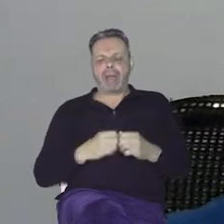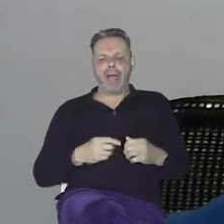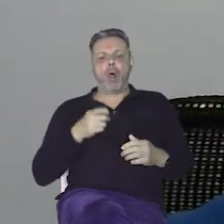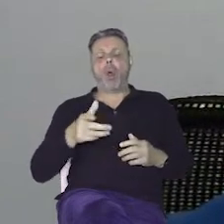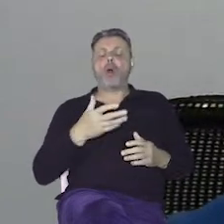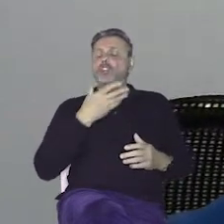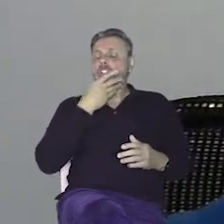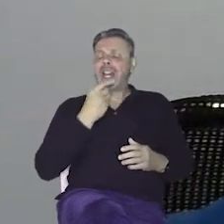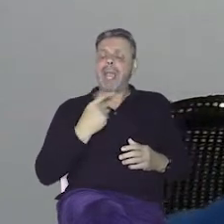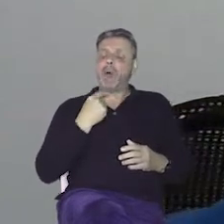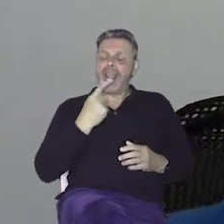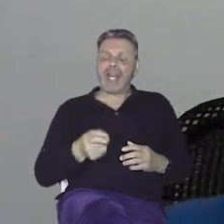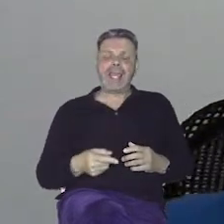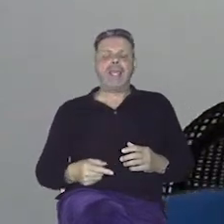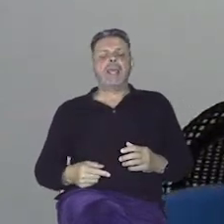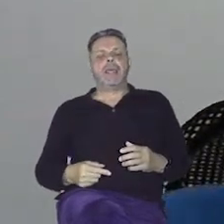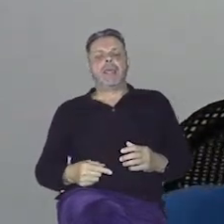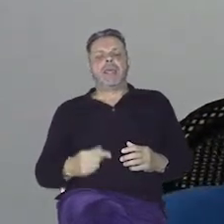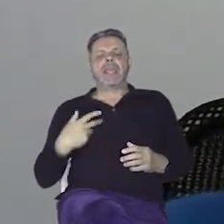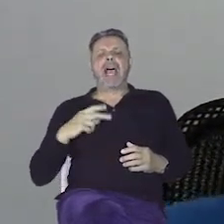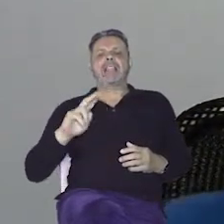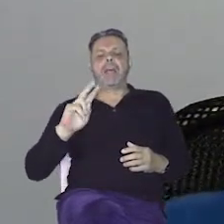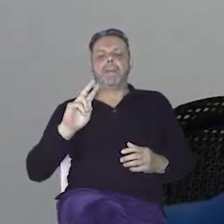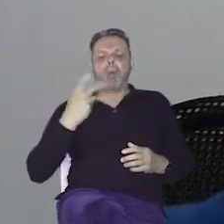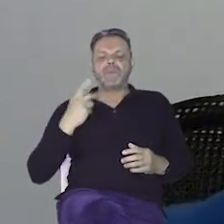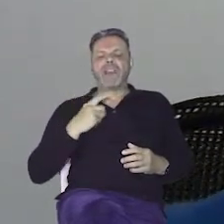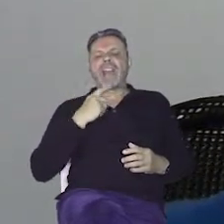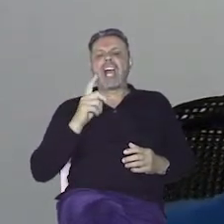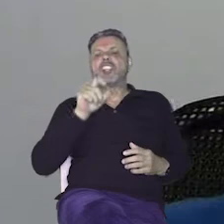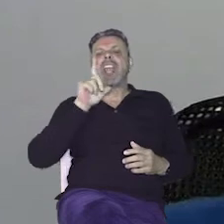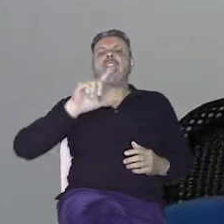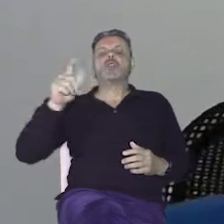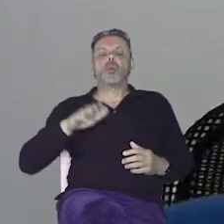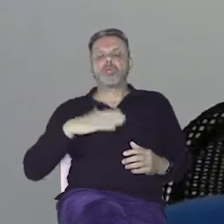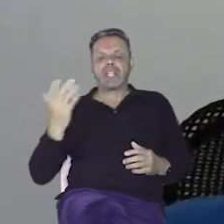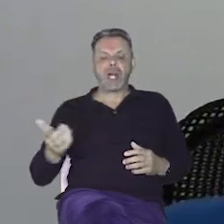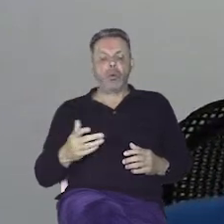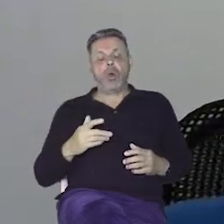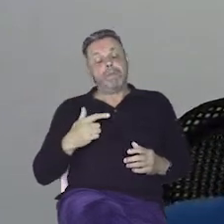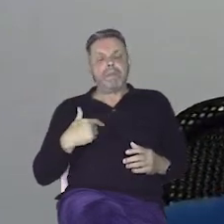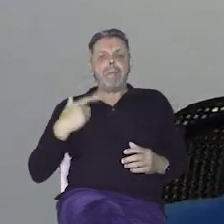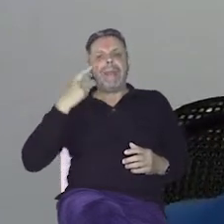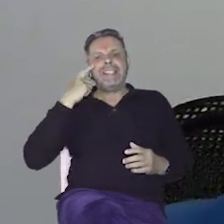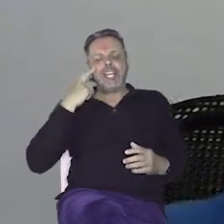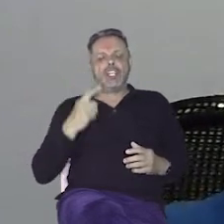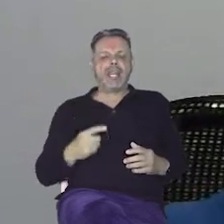lijepo apostrofirali, što ste mi rekli, pozvala sam vas zato da kažete drugu stranu, jer nekako mi se čini da u